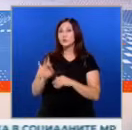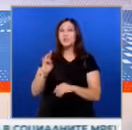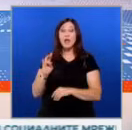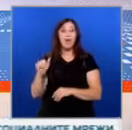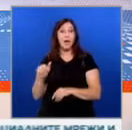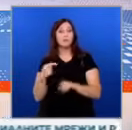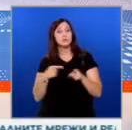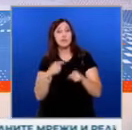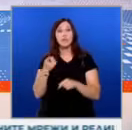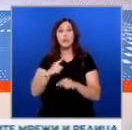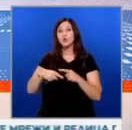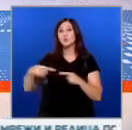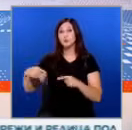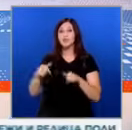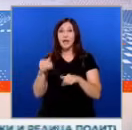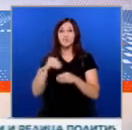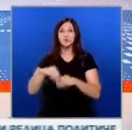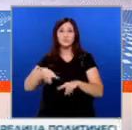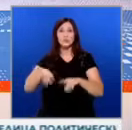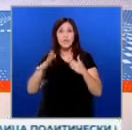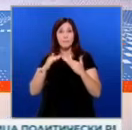Ангелова следи този процес и сега я включваме от